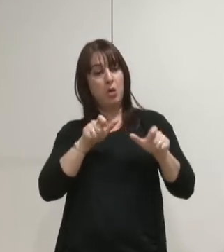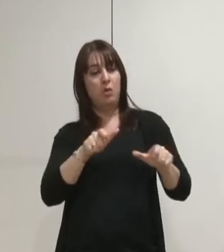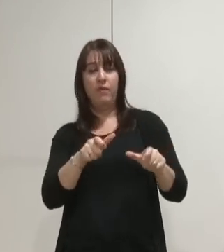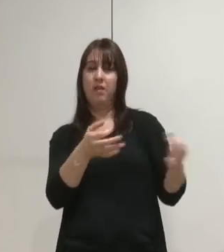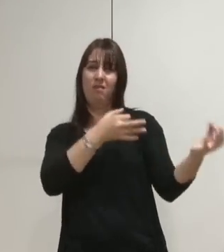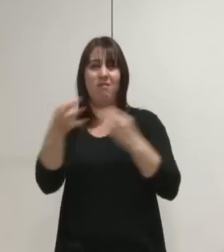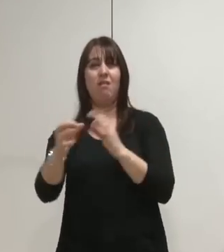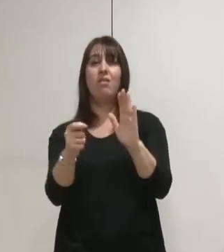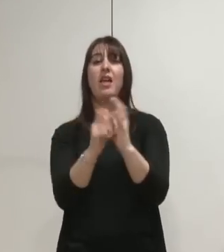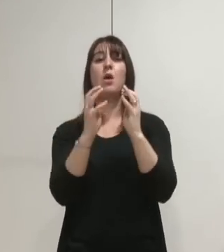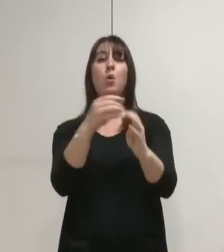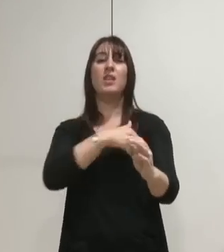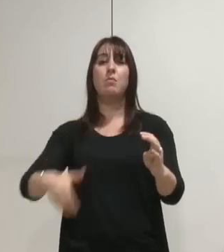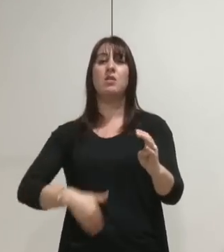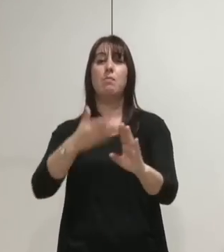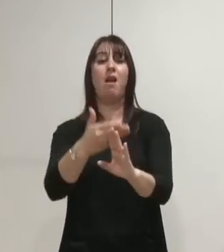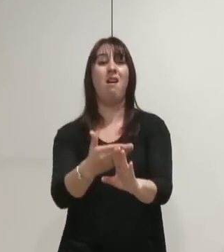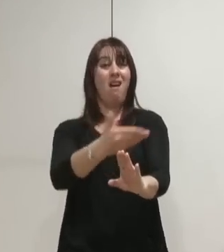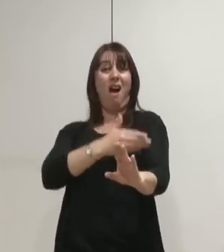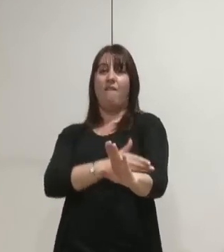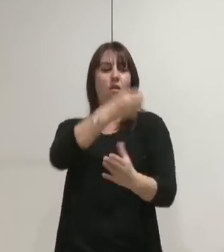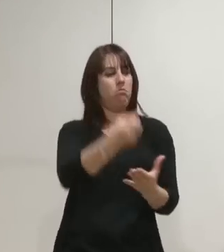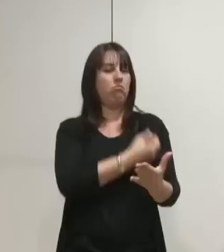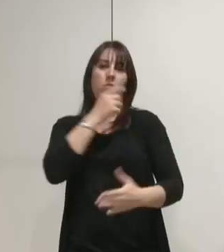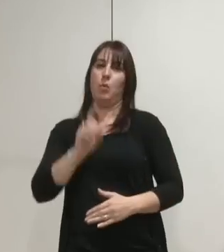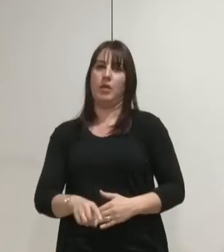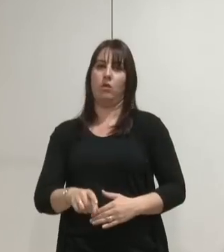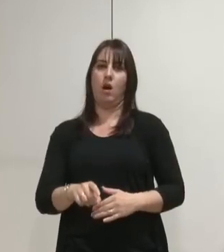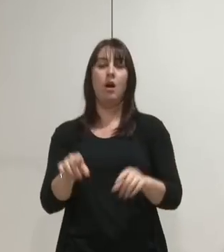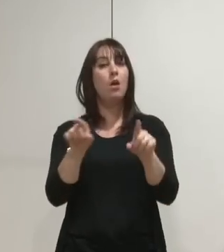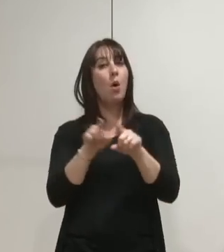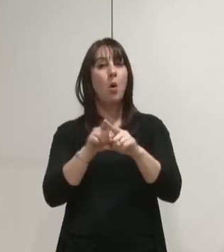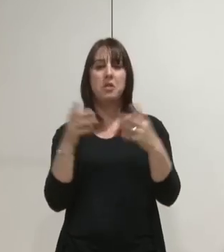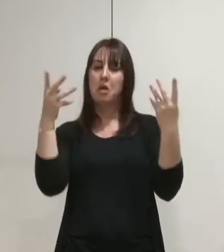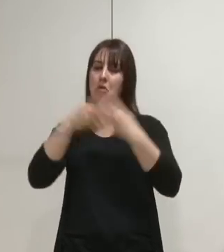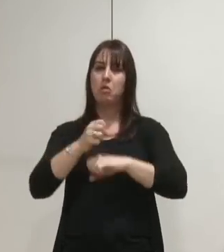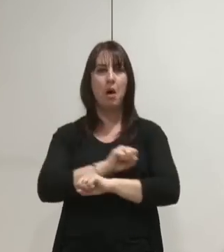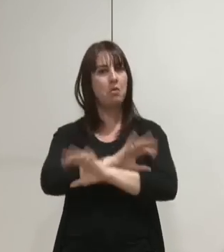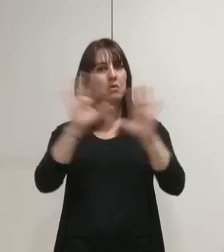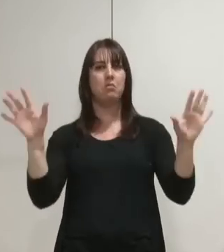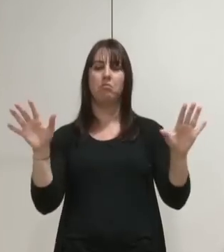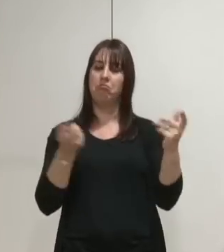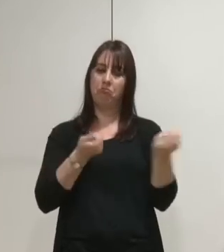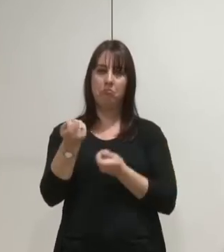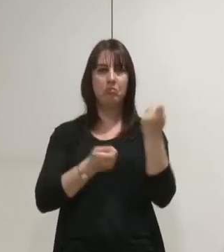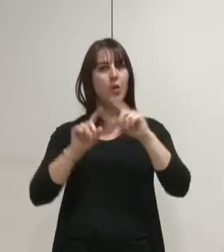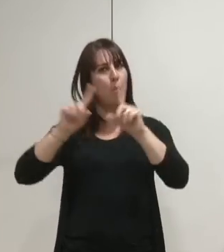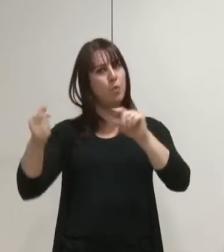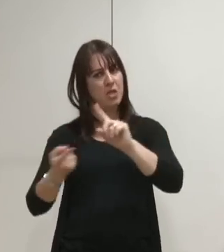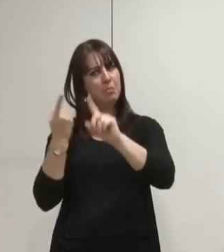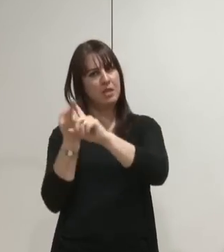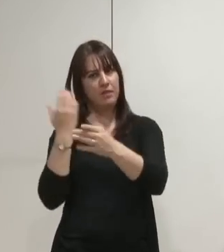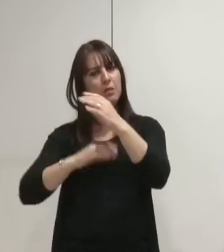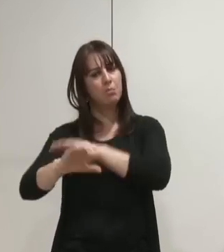amont de chaque conseil municipal concerné et une complète transparence de gestion via aussi un budget